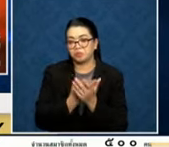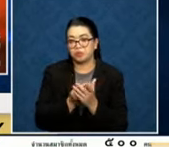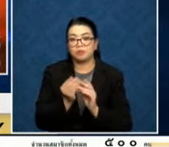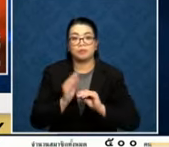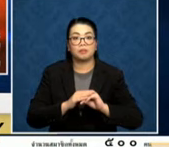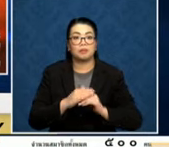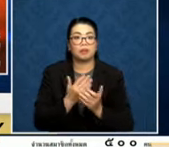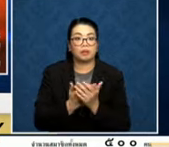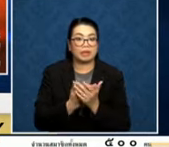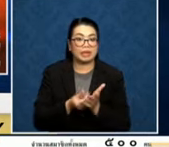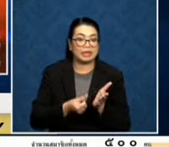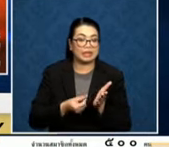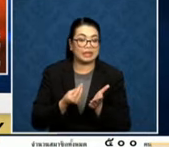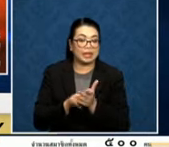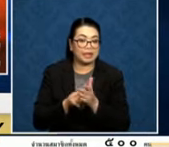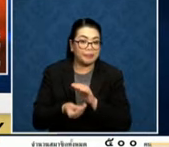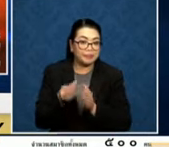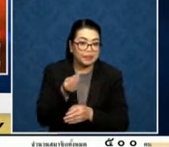ที่